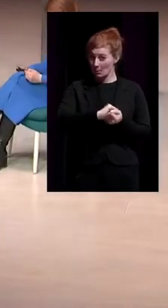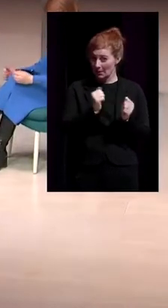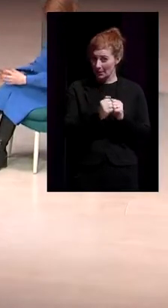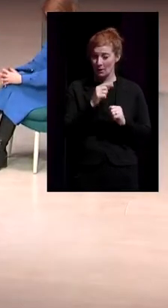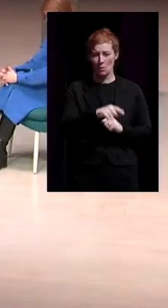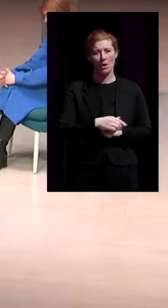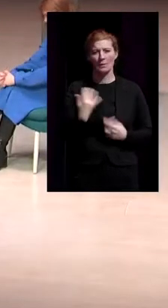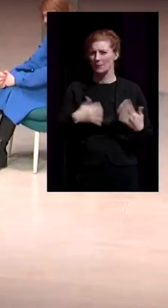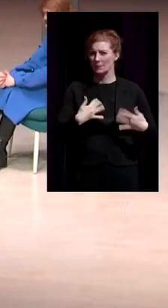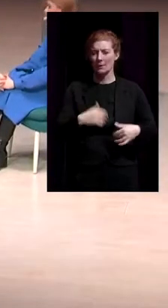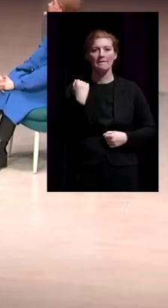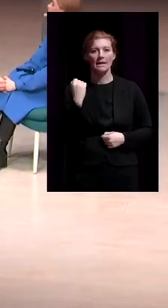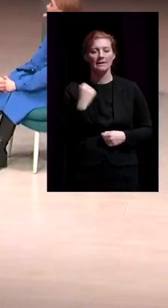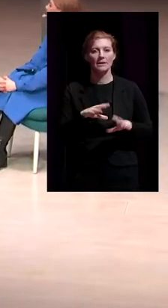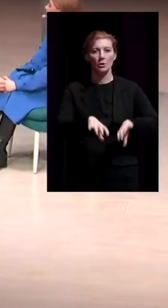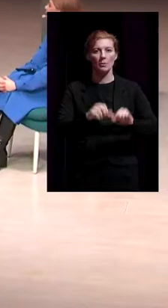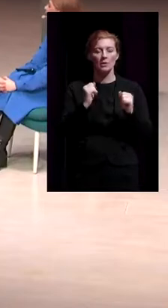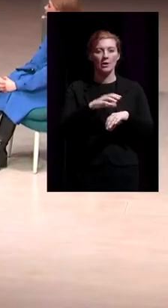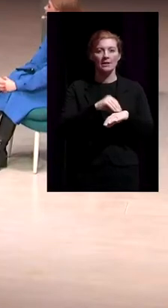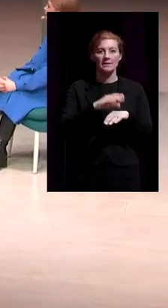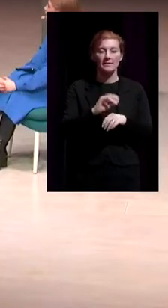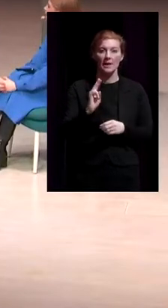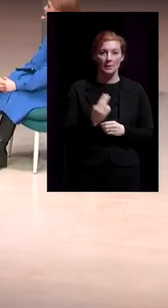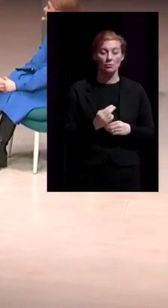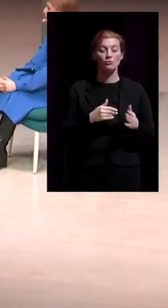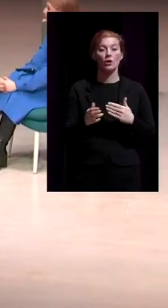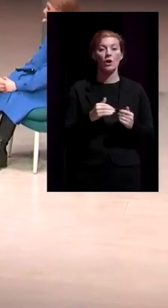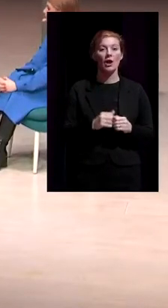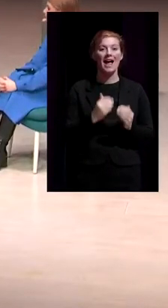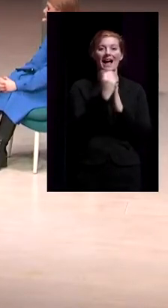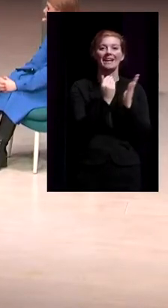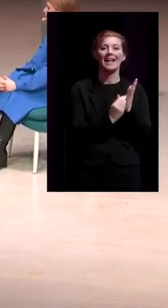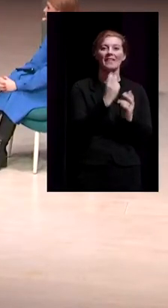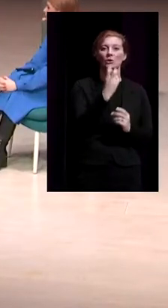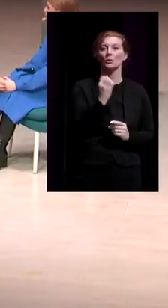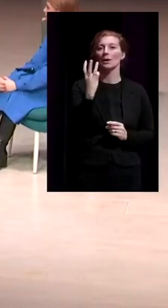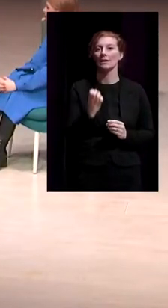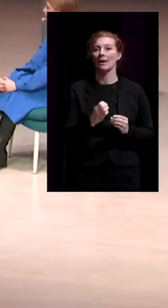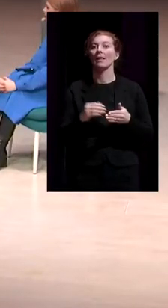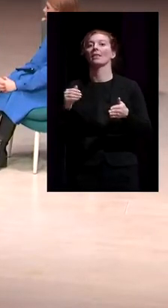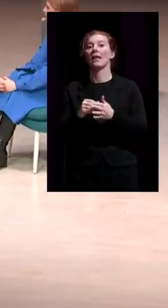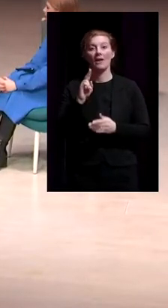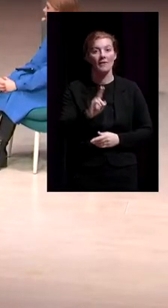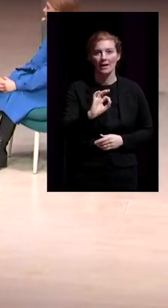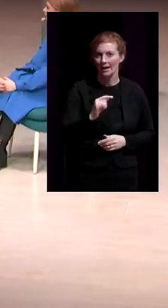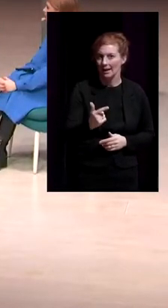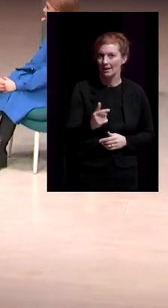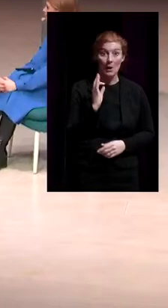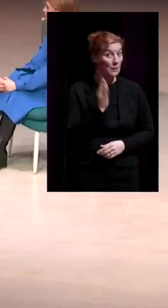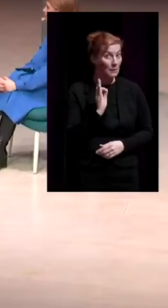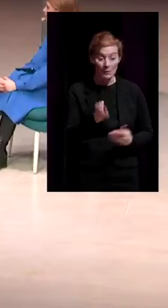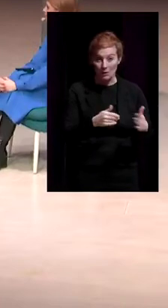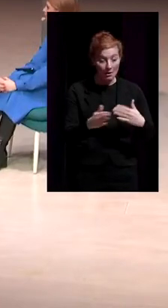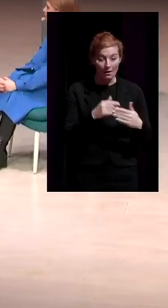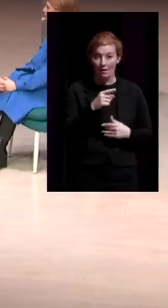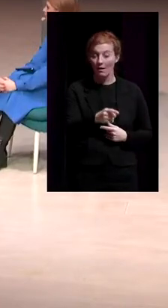nu, nämligen att göra Agenda 2030 till verklighet nationellt och lokalt. Hur gör man? Vad